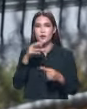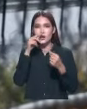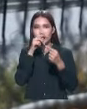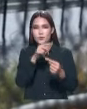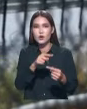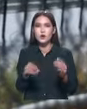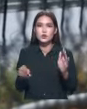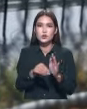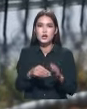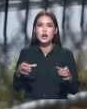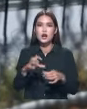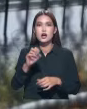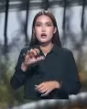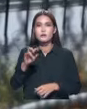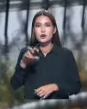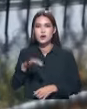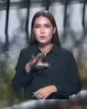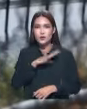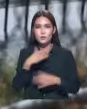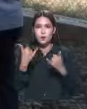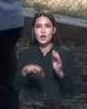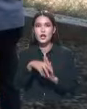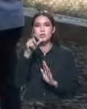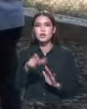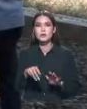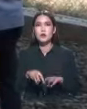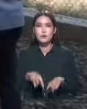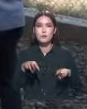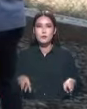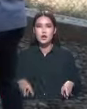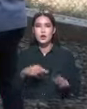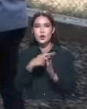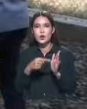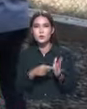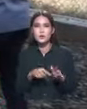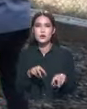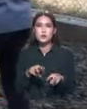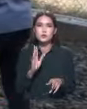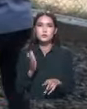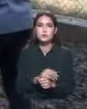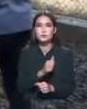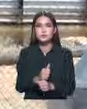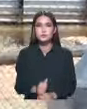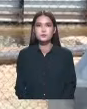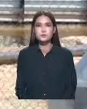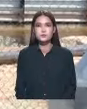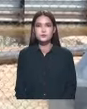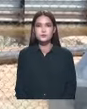по противодействию коррупции партии Манат. Теперь депутаты Мажилиса держат этот вопрос на контроле.